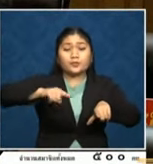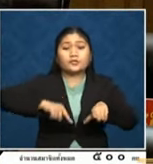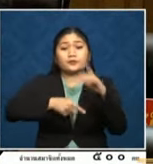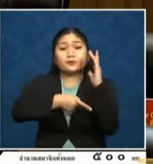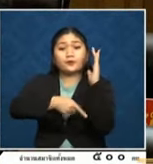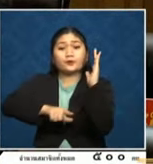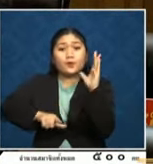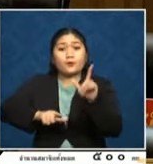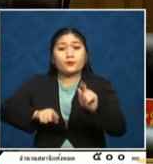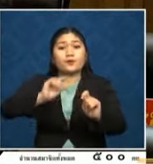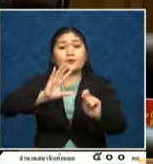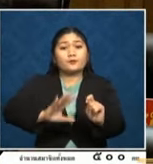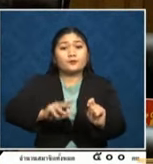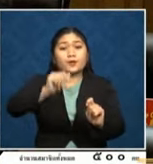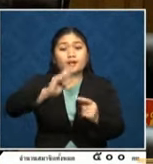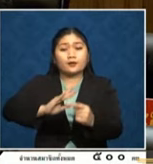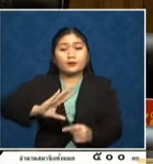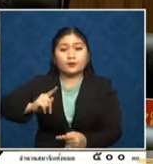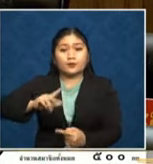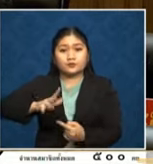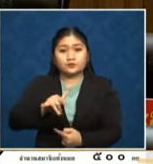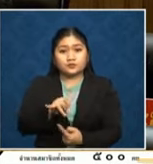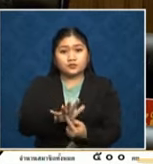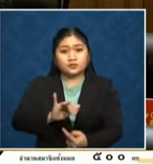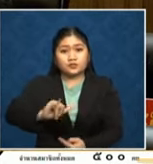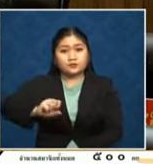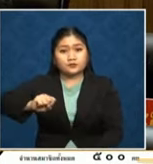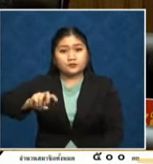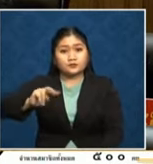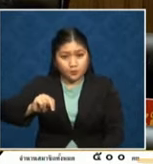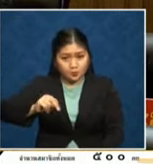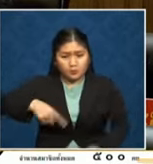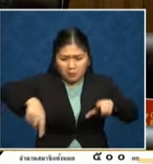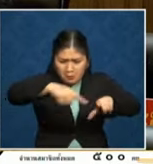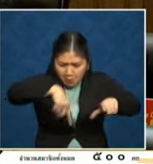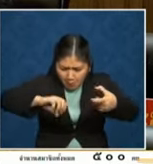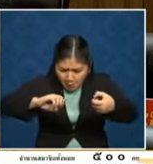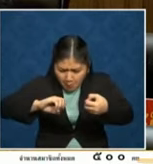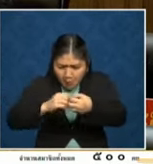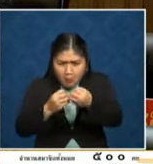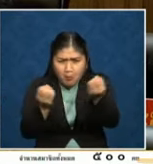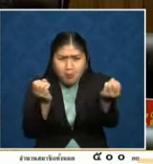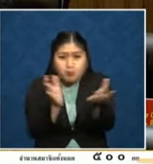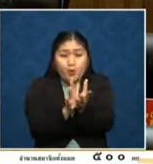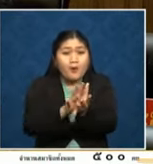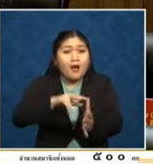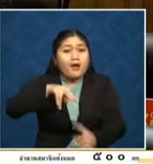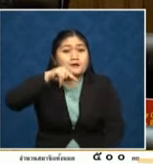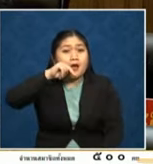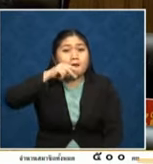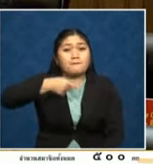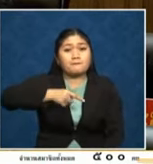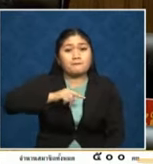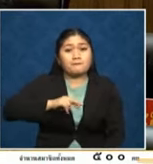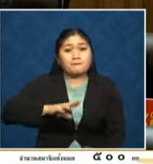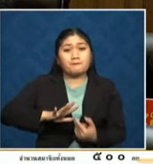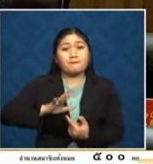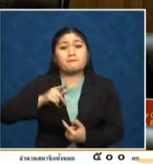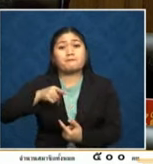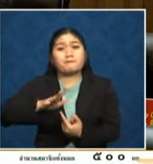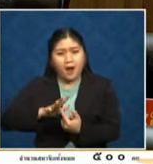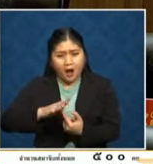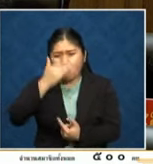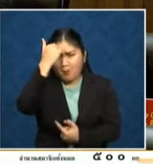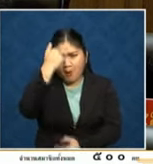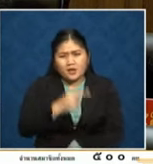ในอำเภอเมืองและอำเภอเขาชัยสนเป็นพื้นที่ที่มีปัญหาในเรื่องของระบบประปาหมู่บ้านมากค่ะเพราะมีการก่